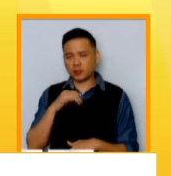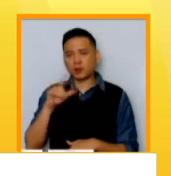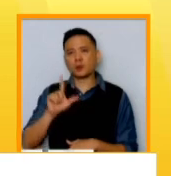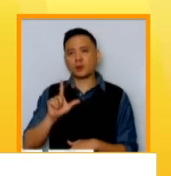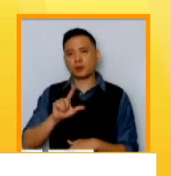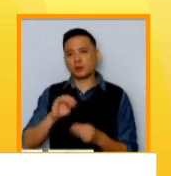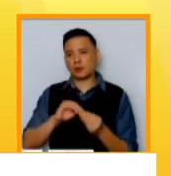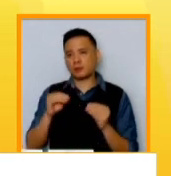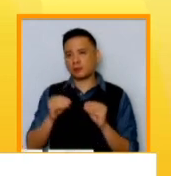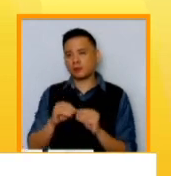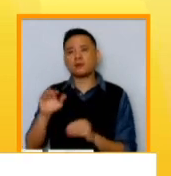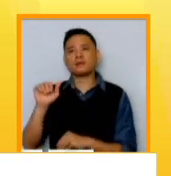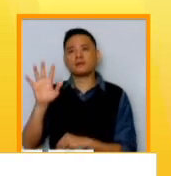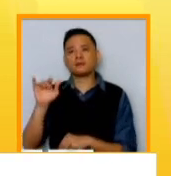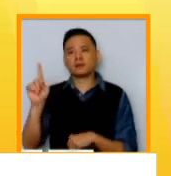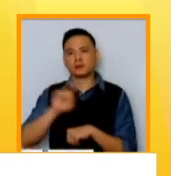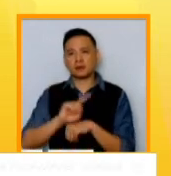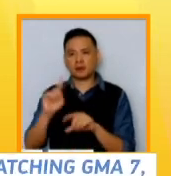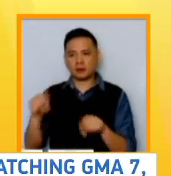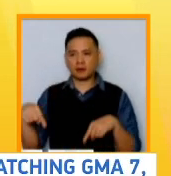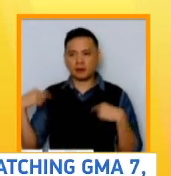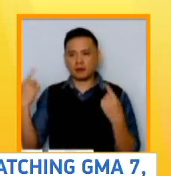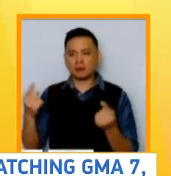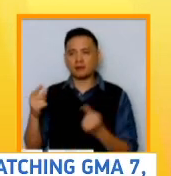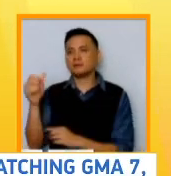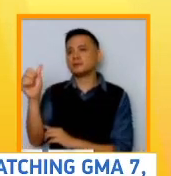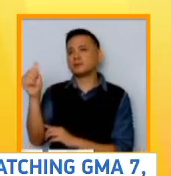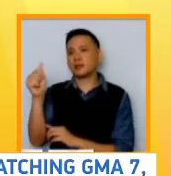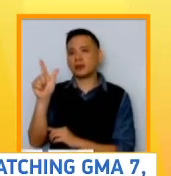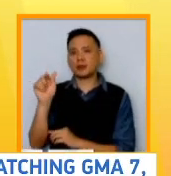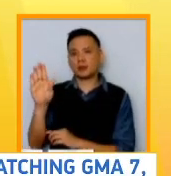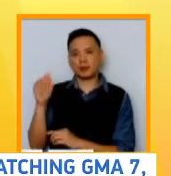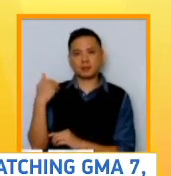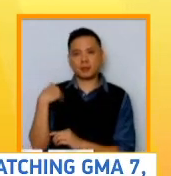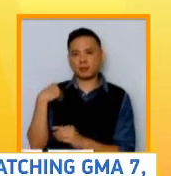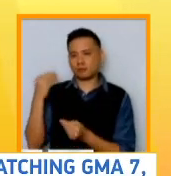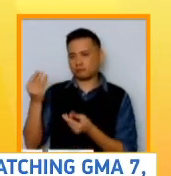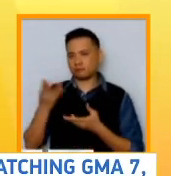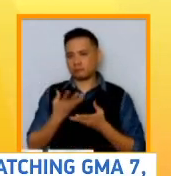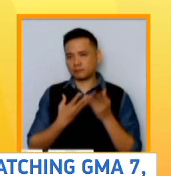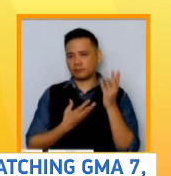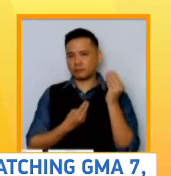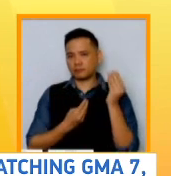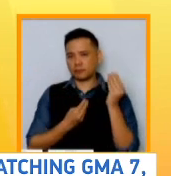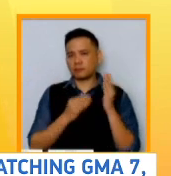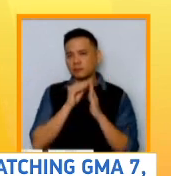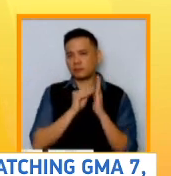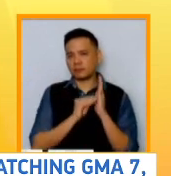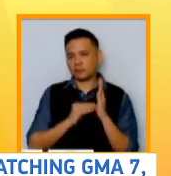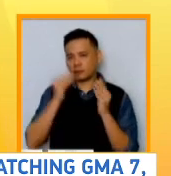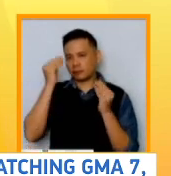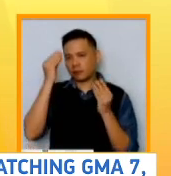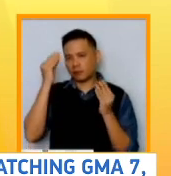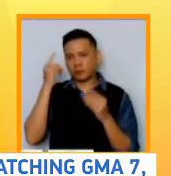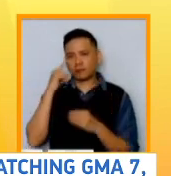15 araw. May 10 laboratoryong hindi nakapagsumite ng kanilang datos sa DOH.